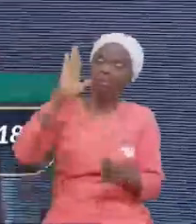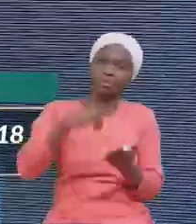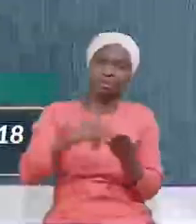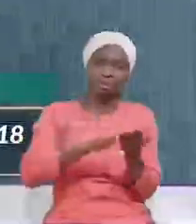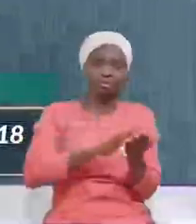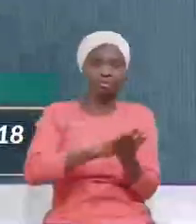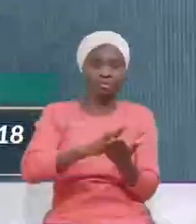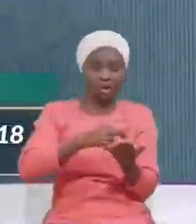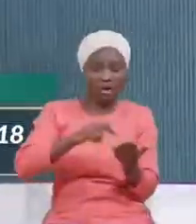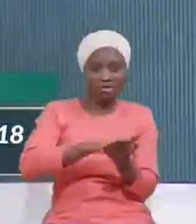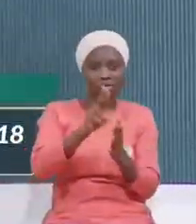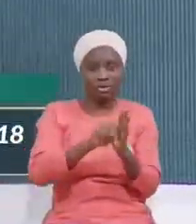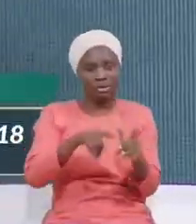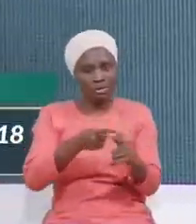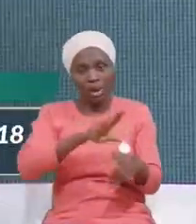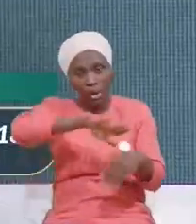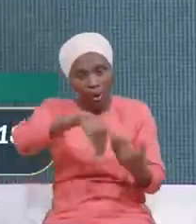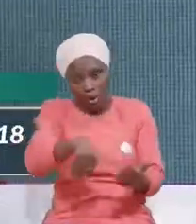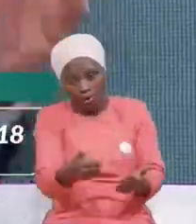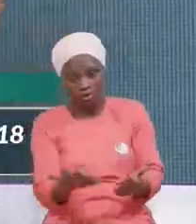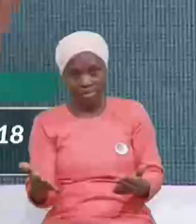Et toutes ces choses vous seront données.